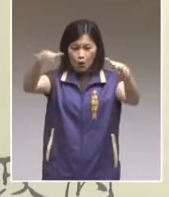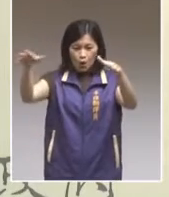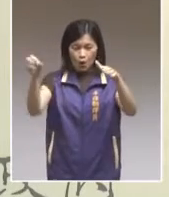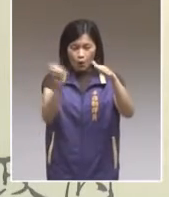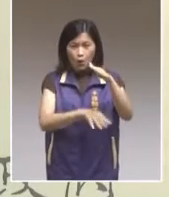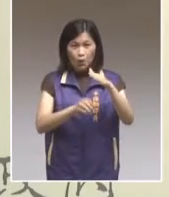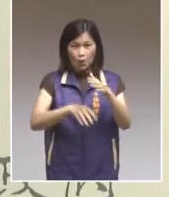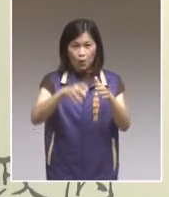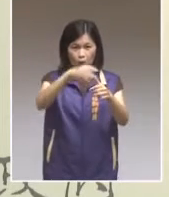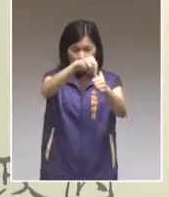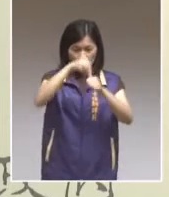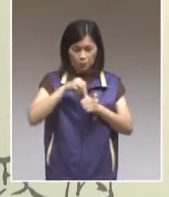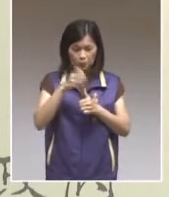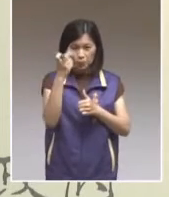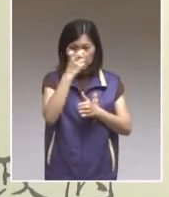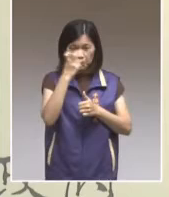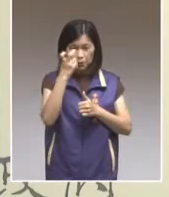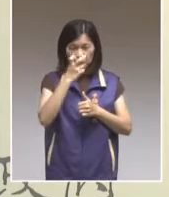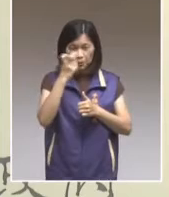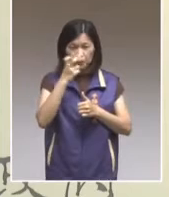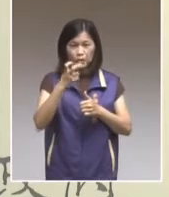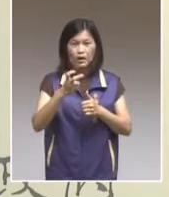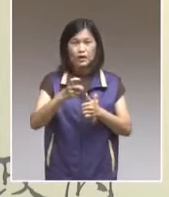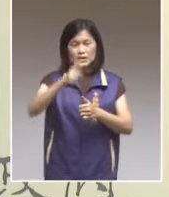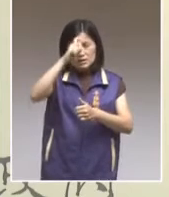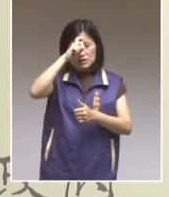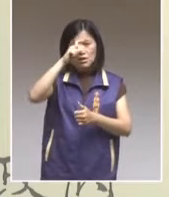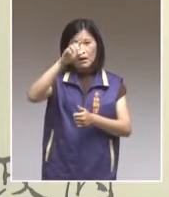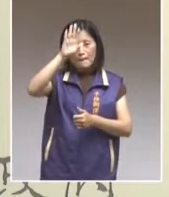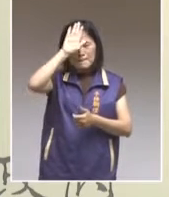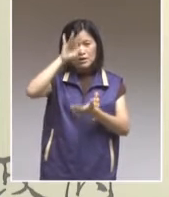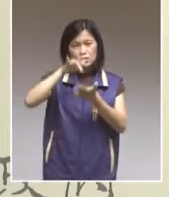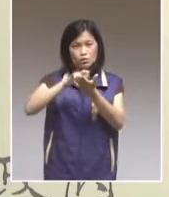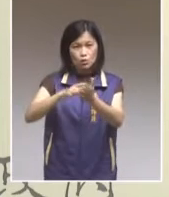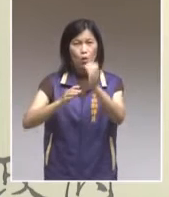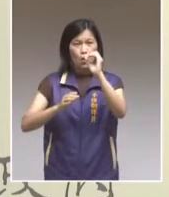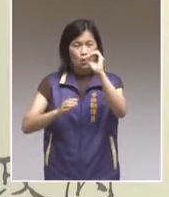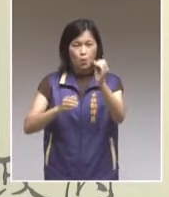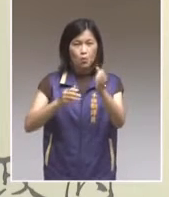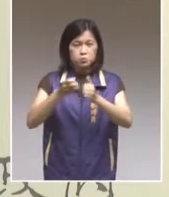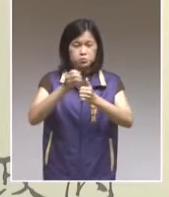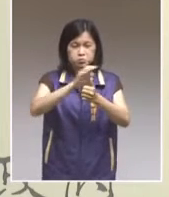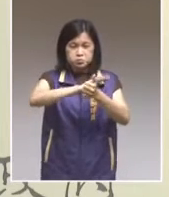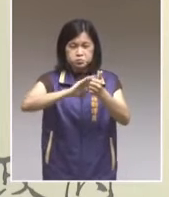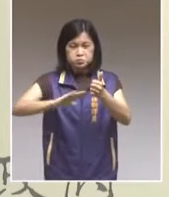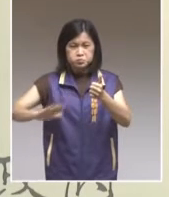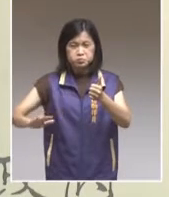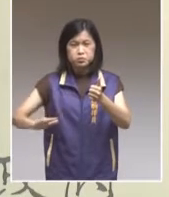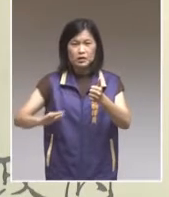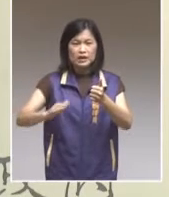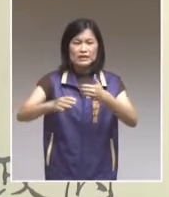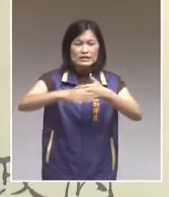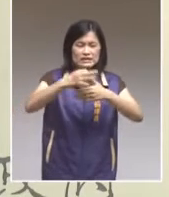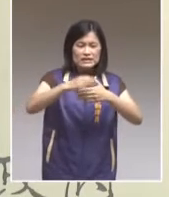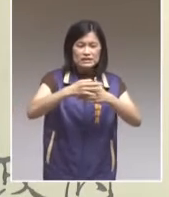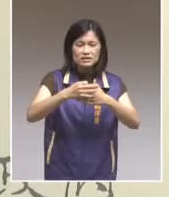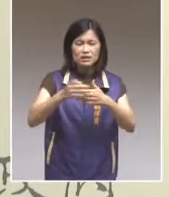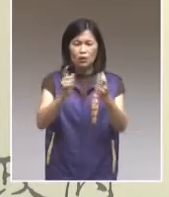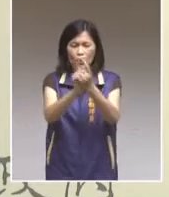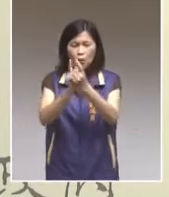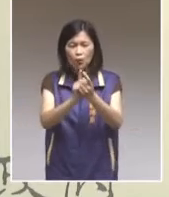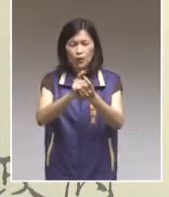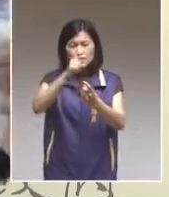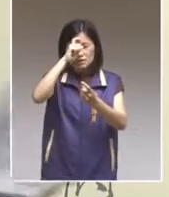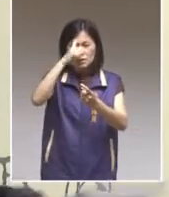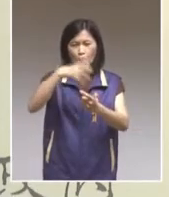进行必要的一些处置工作，让整个 Omicron 的影响对您的亲人接触者影响降到最小。